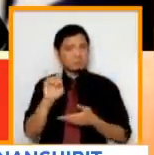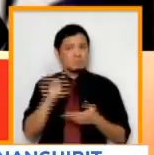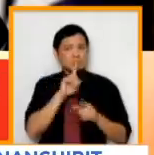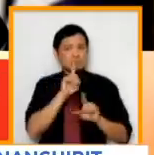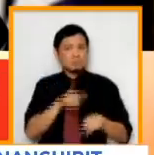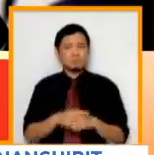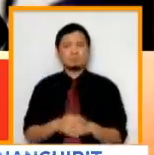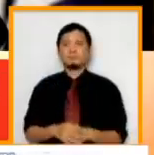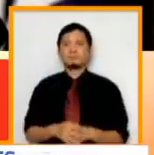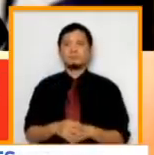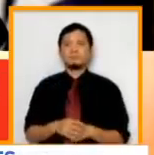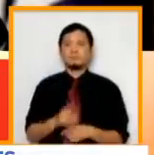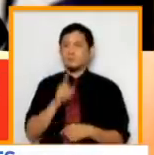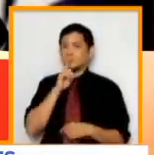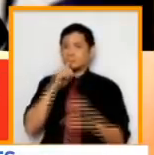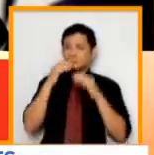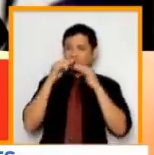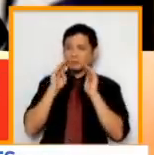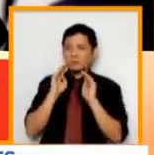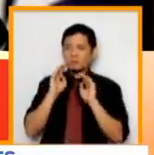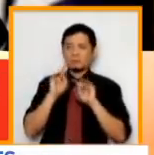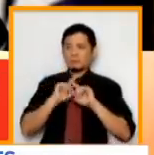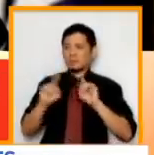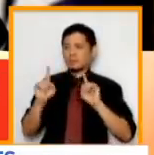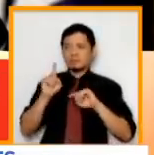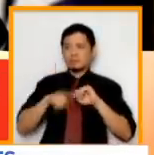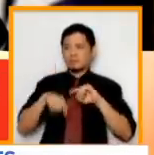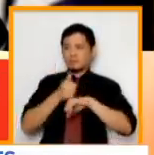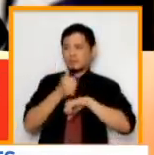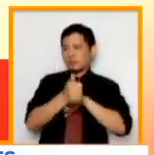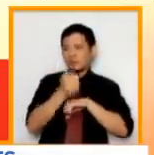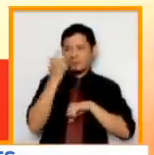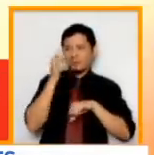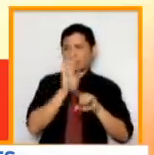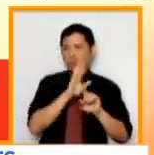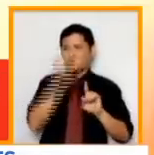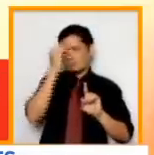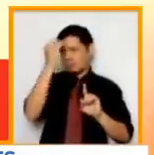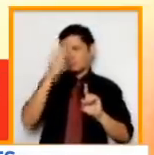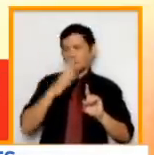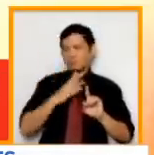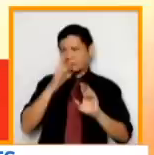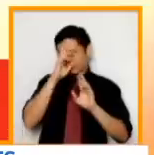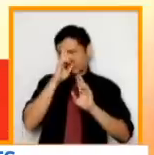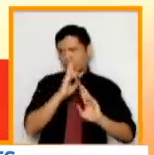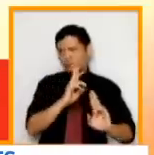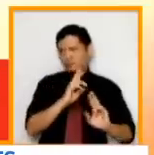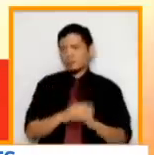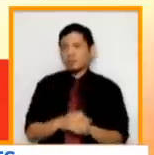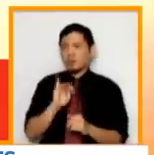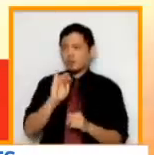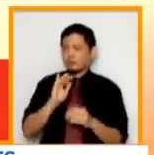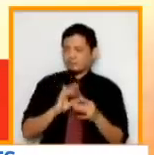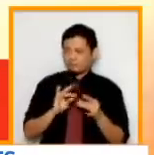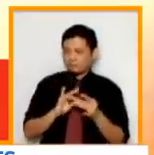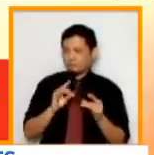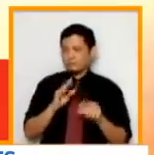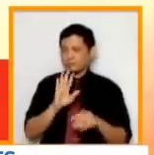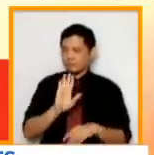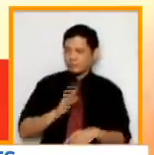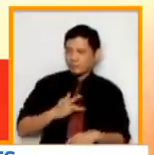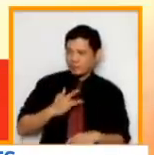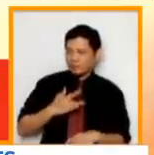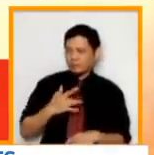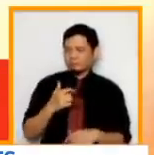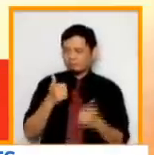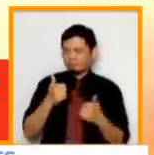ating mga kababayan. They are entitled to their own opinion, pati sentiments. What we can do is doblehin pa yung aming pagtatrabaho